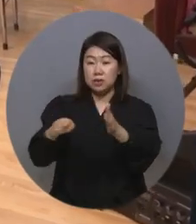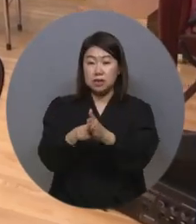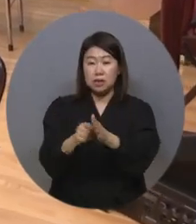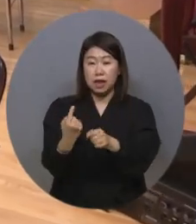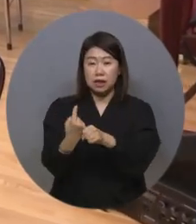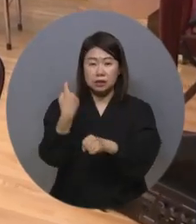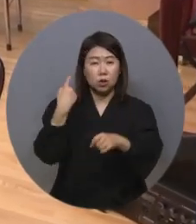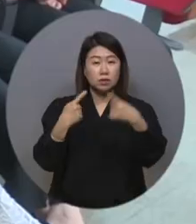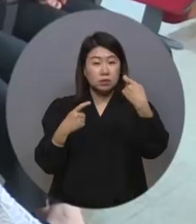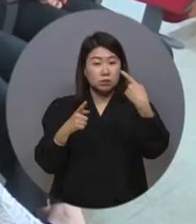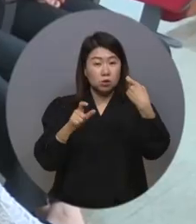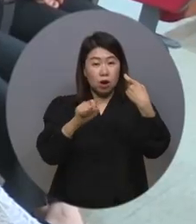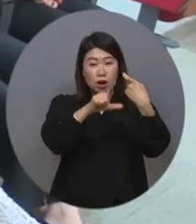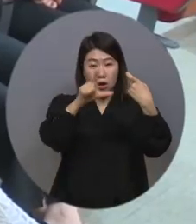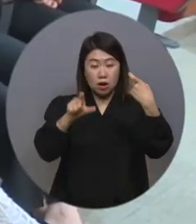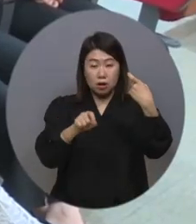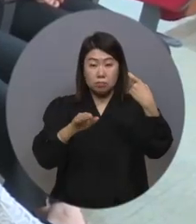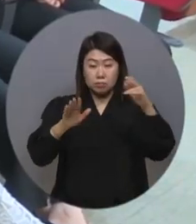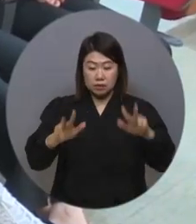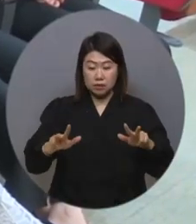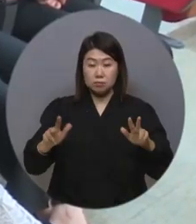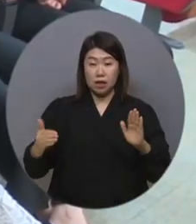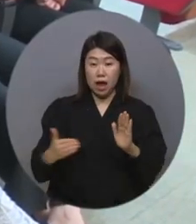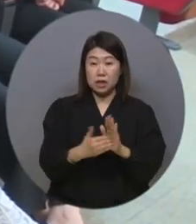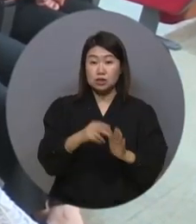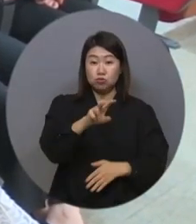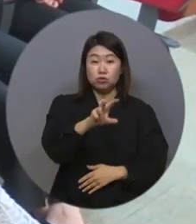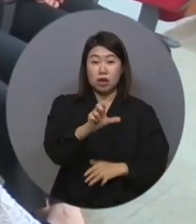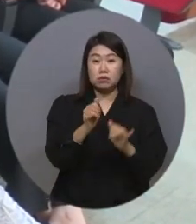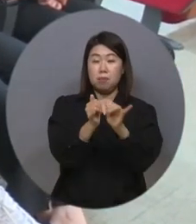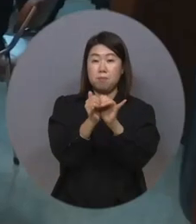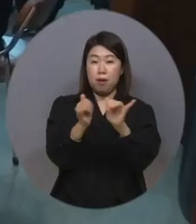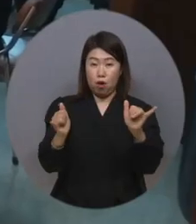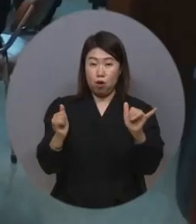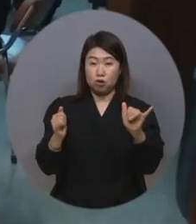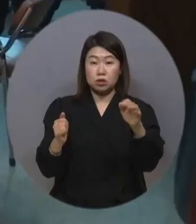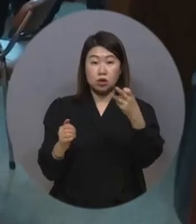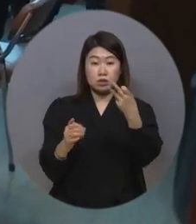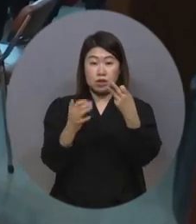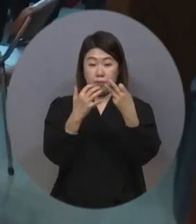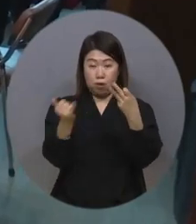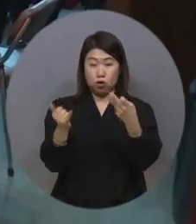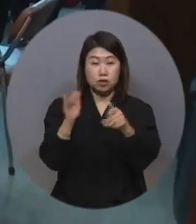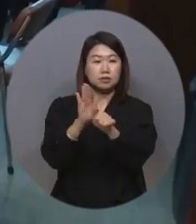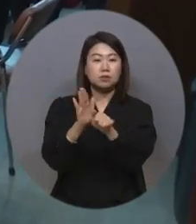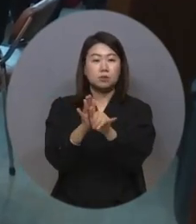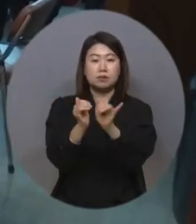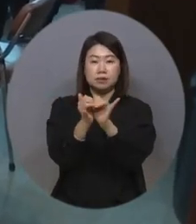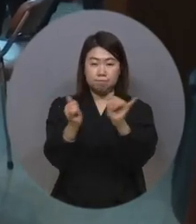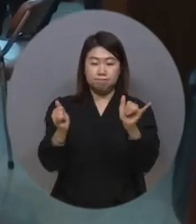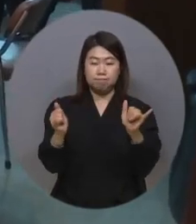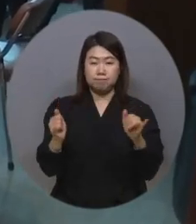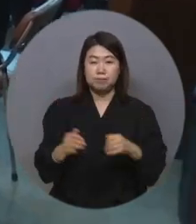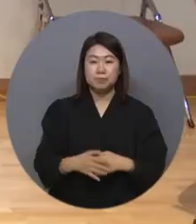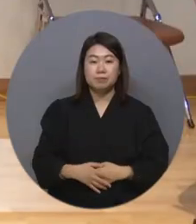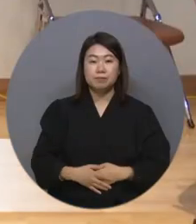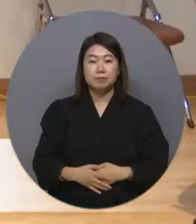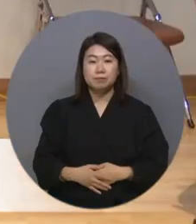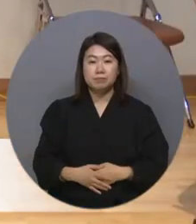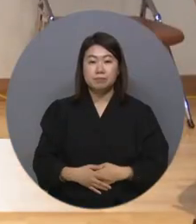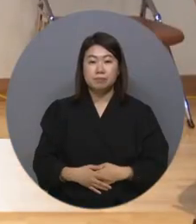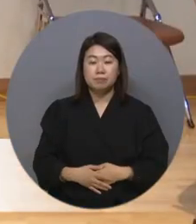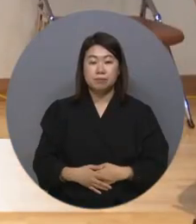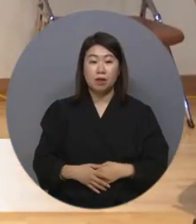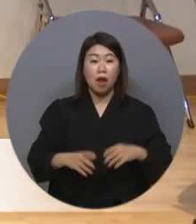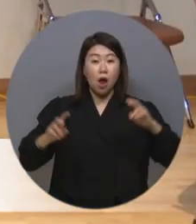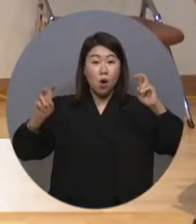11월에 창단하여 현재 25명의 장애인 정식단원과 13명의 근로지원인으로 구성되어 있습니다.